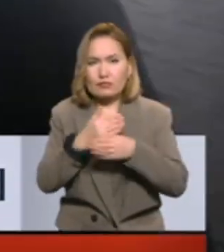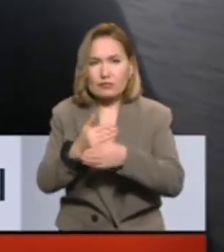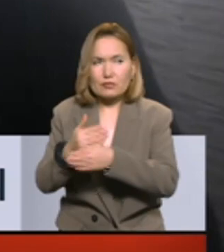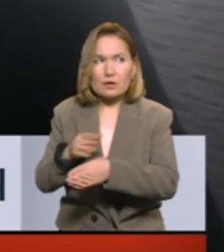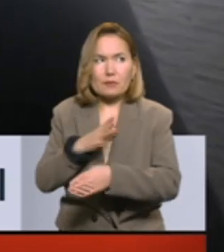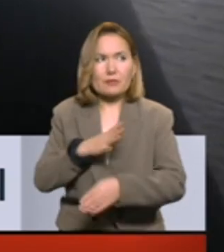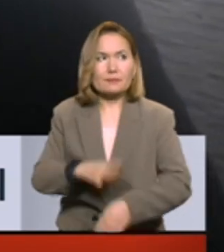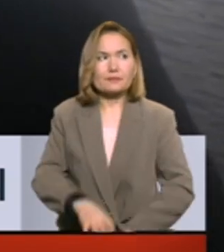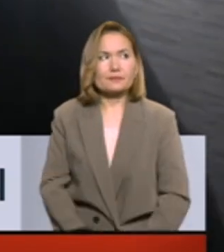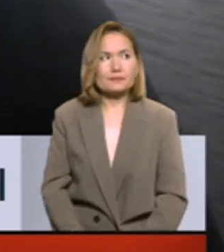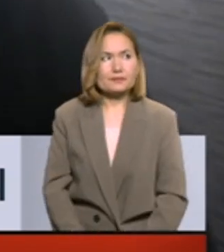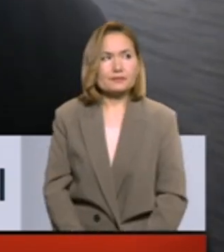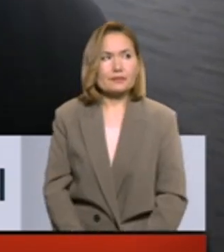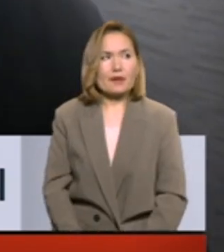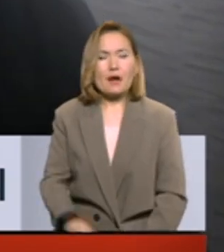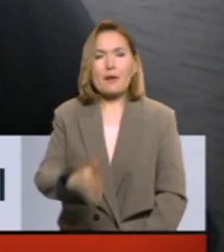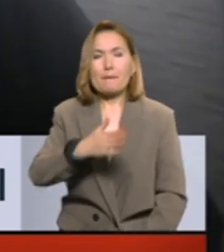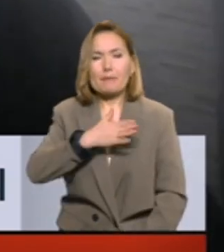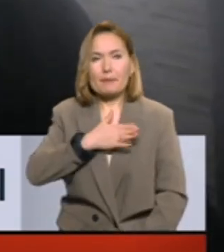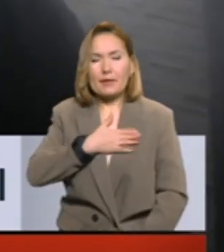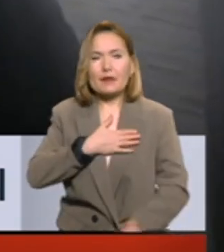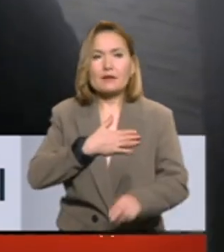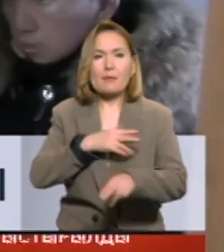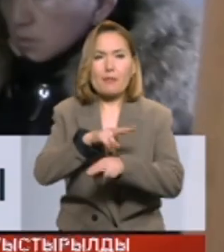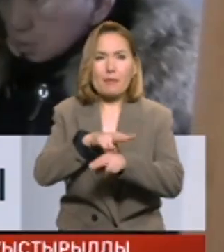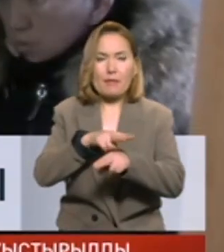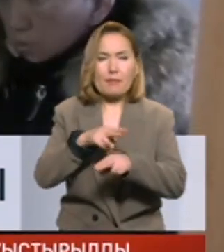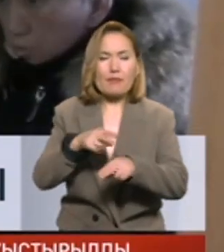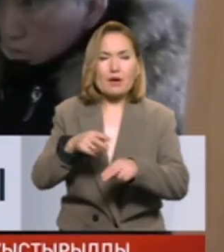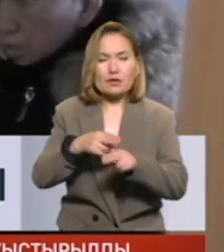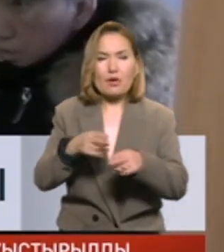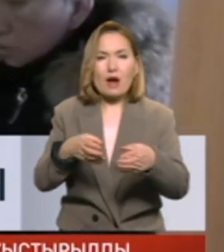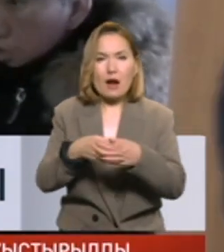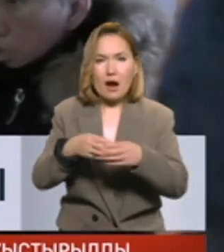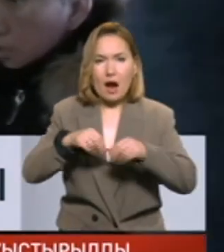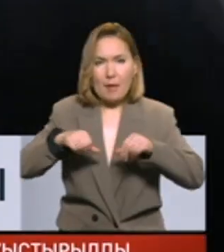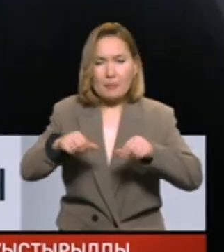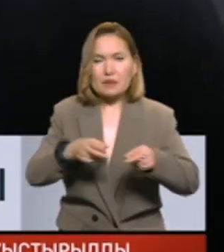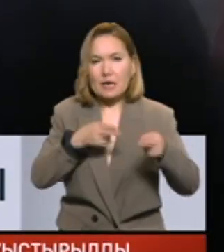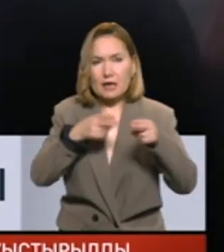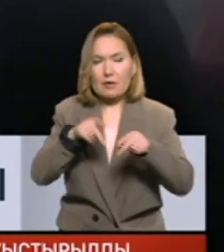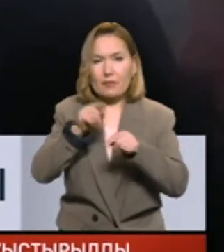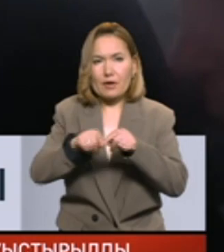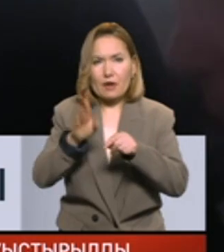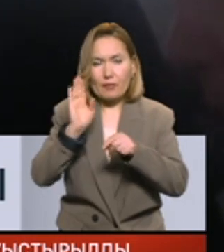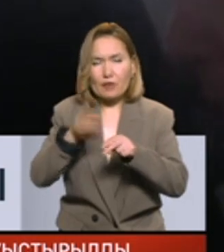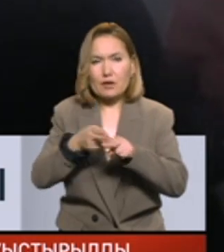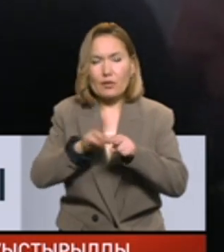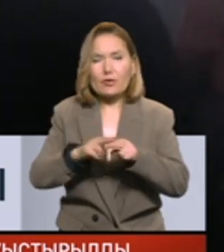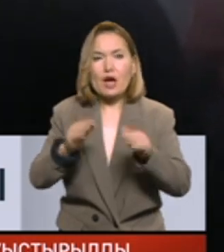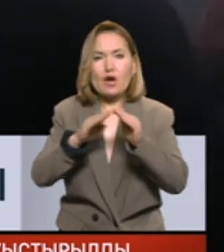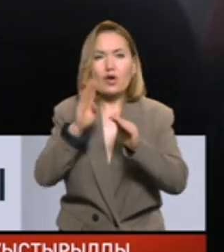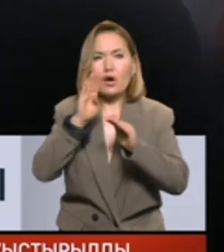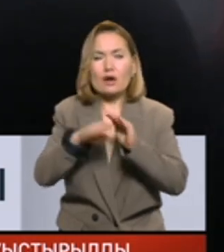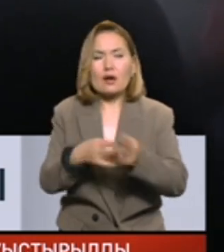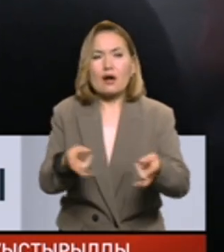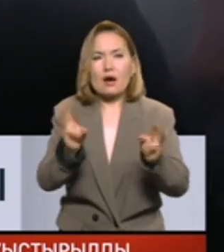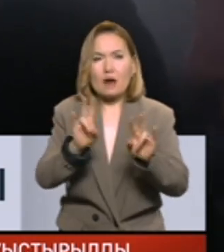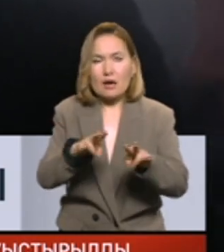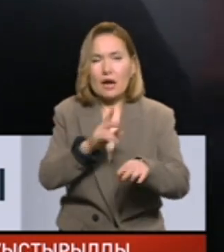Прокуратура, полиция, одан кейін мына менің орынбасарым және қала әкімі комиссия құрып, қазір бәрін қарастырады және дейінде мына қаншама